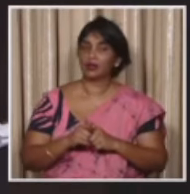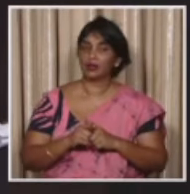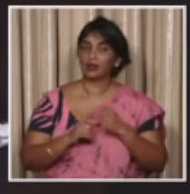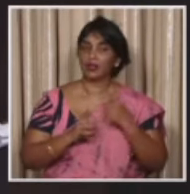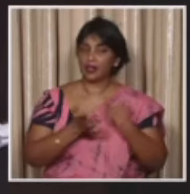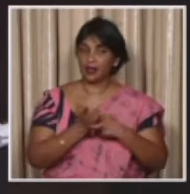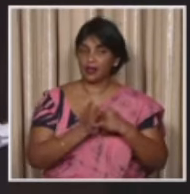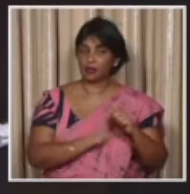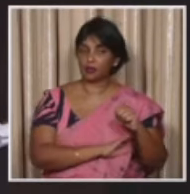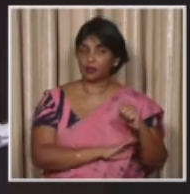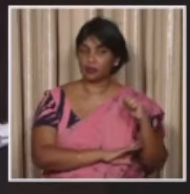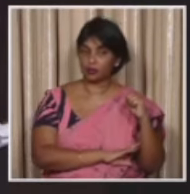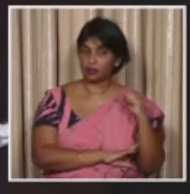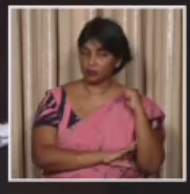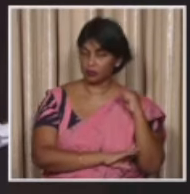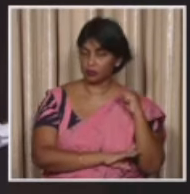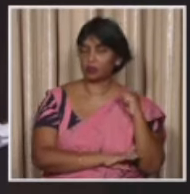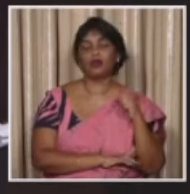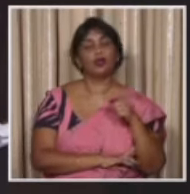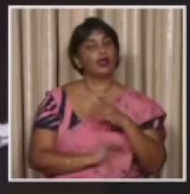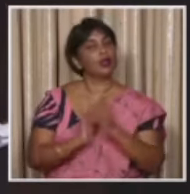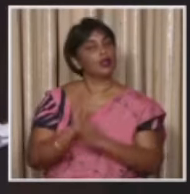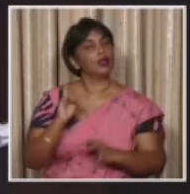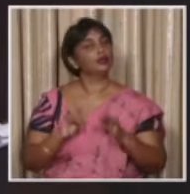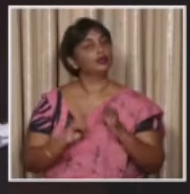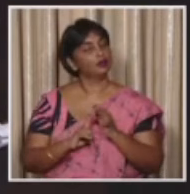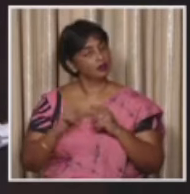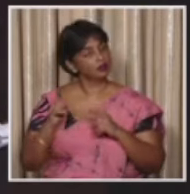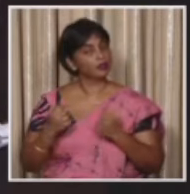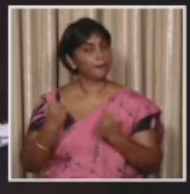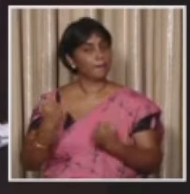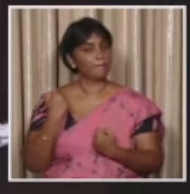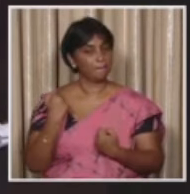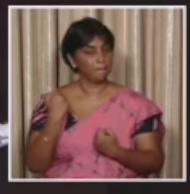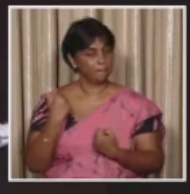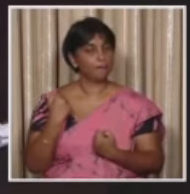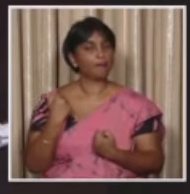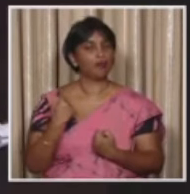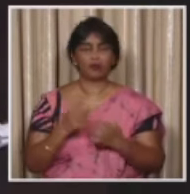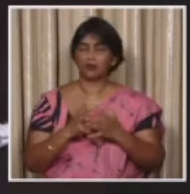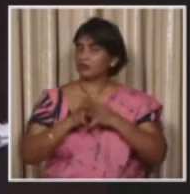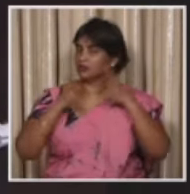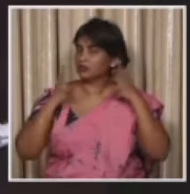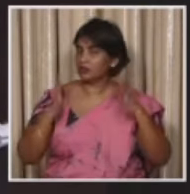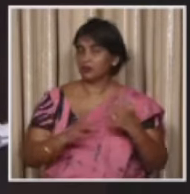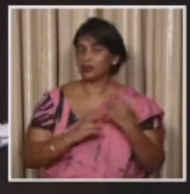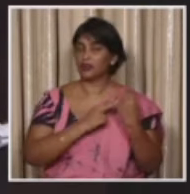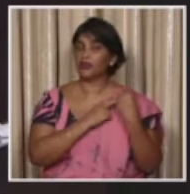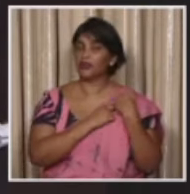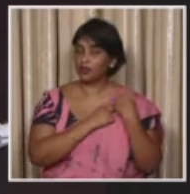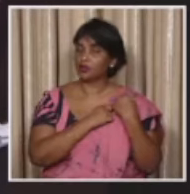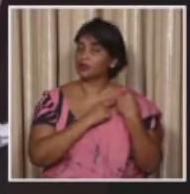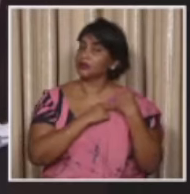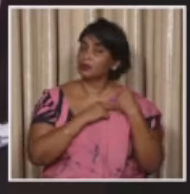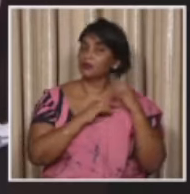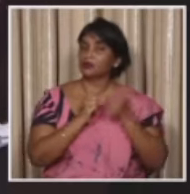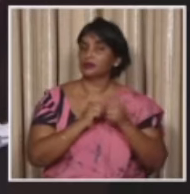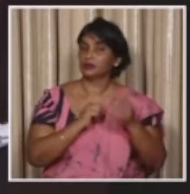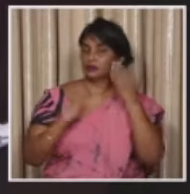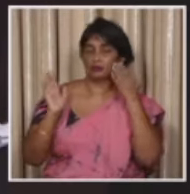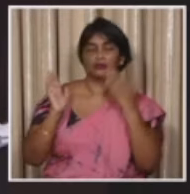රෙගියුලේටර් ශක්තිමත් කරලා ඇමතිවරයාගේ බලතල වඩ වඩාත් වගවීමට වගකීමට යොමු